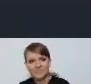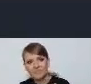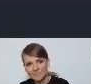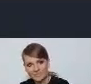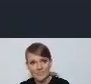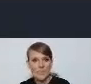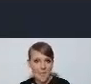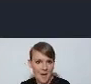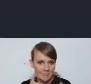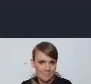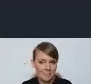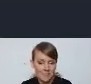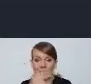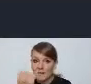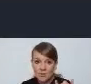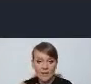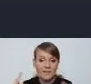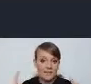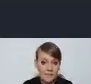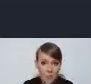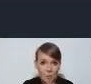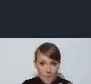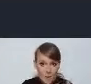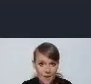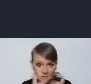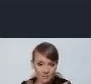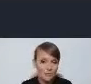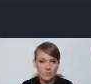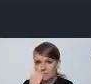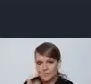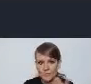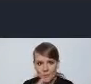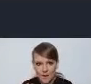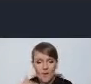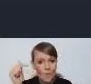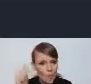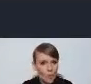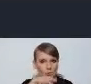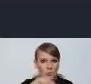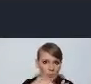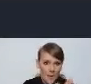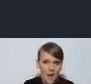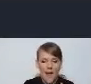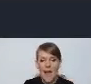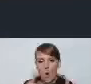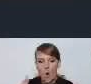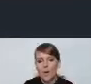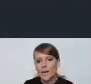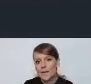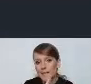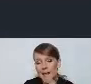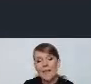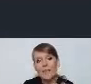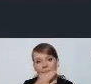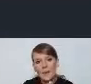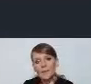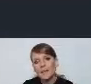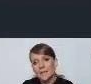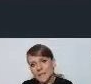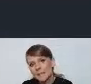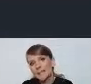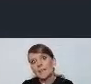jeśli się nie zaplanuje całego przedsięwzięcia w perspektywie co najmniej kilku, a najlepiej kilkunastu